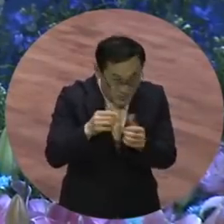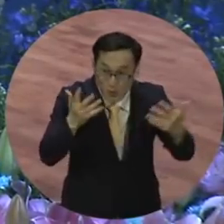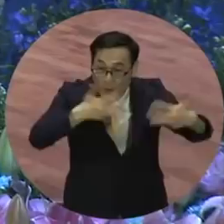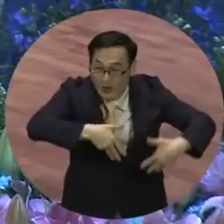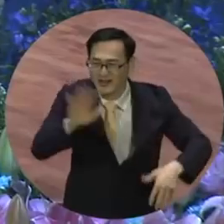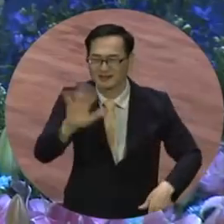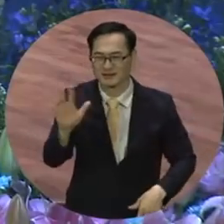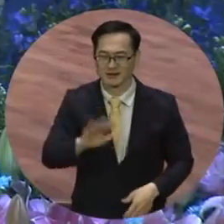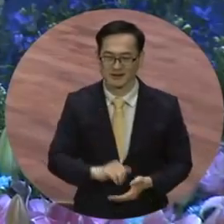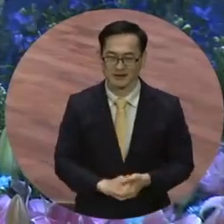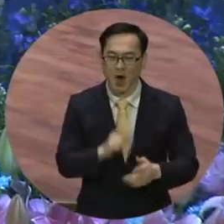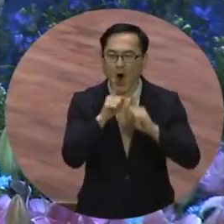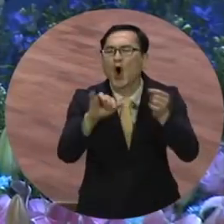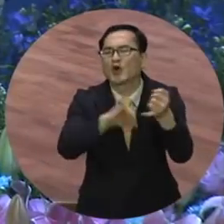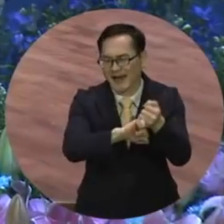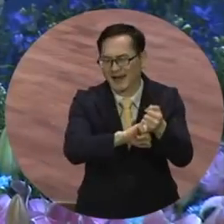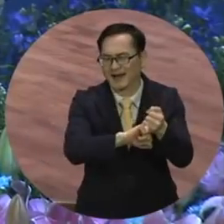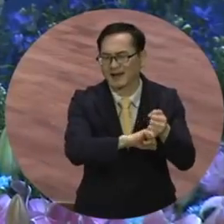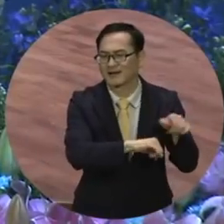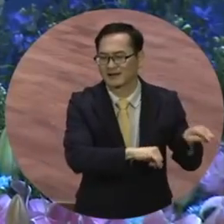조건은 아니었단 얘기.